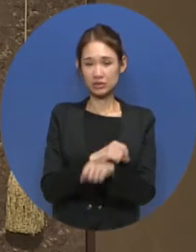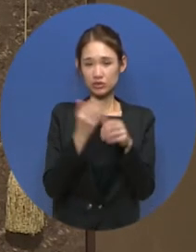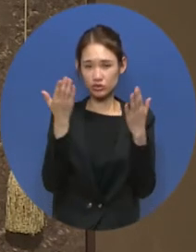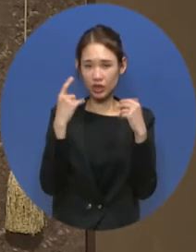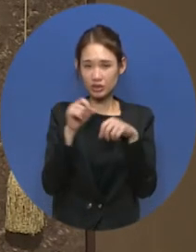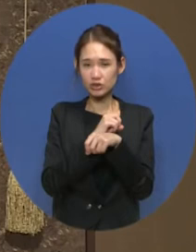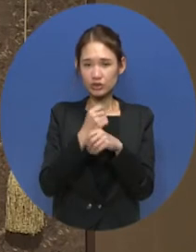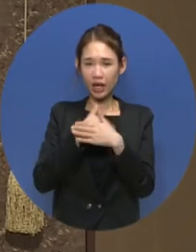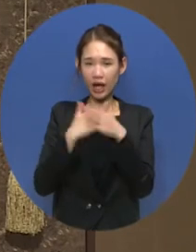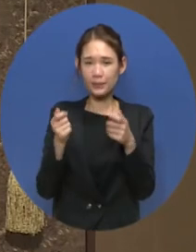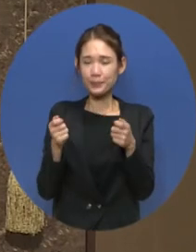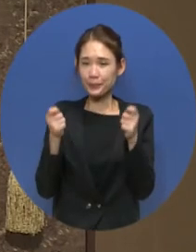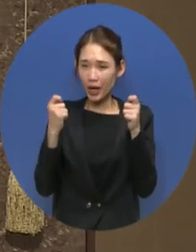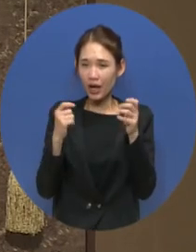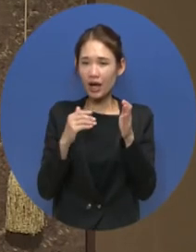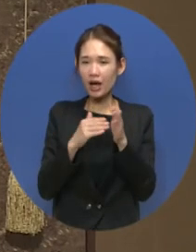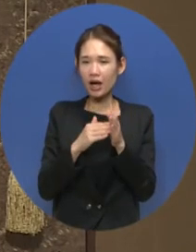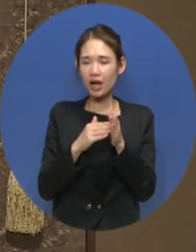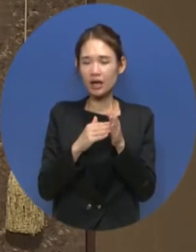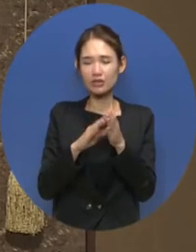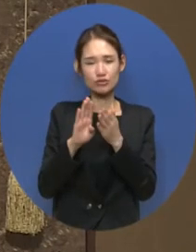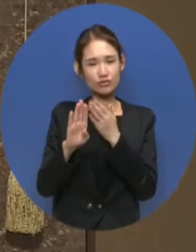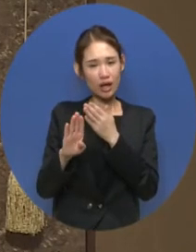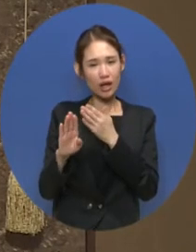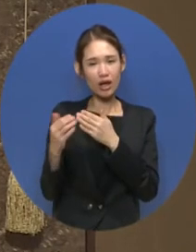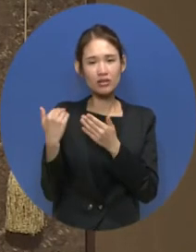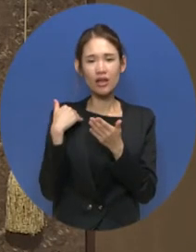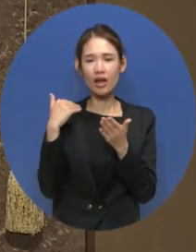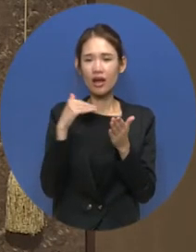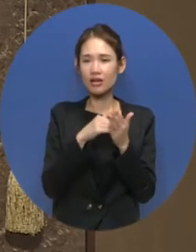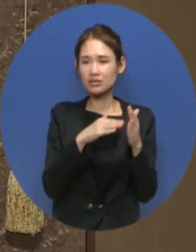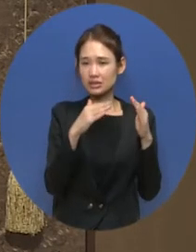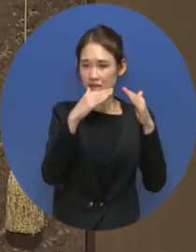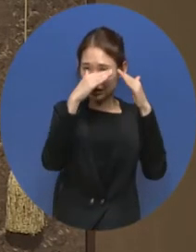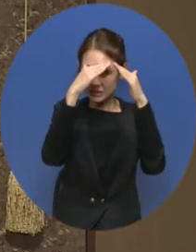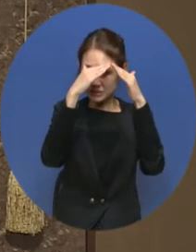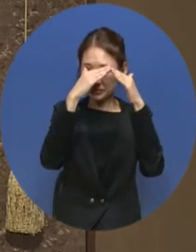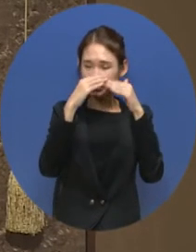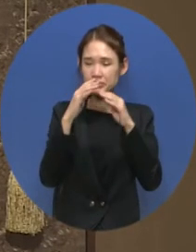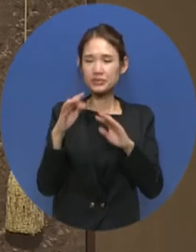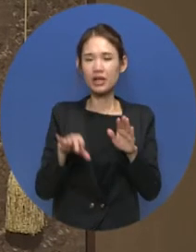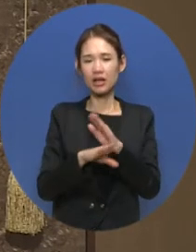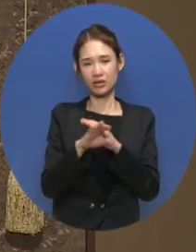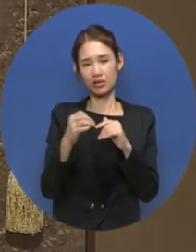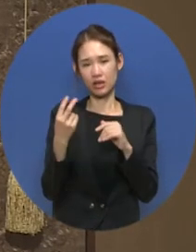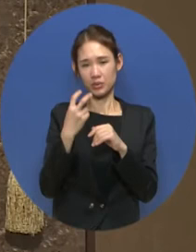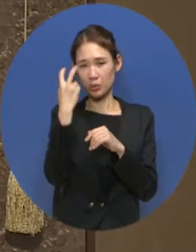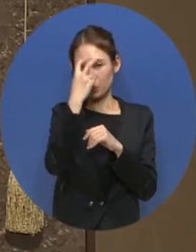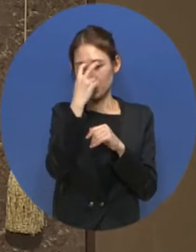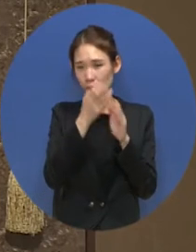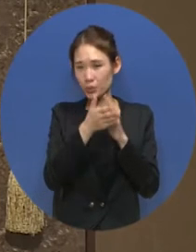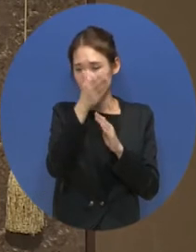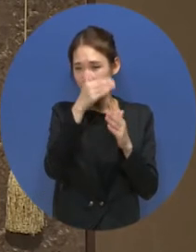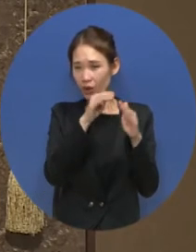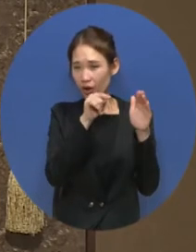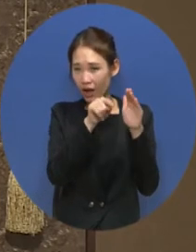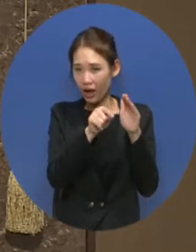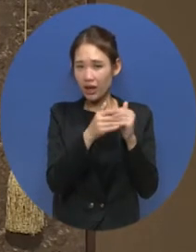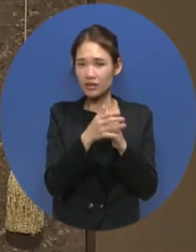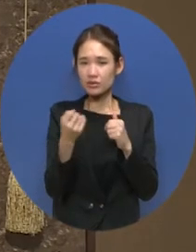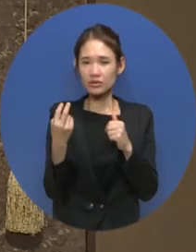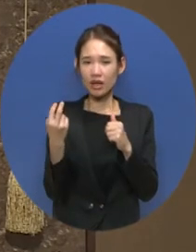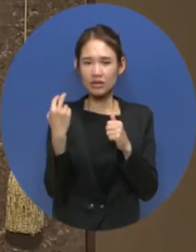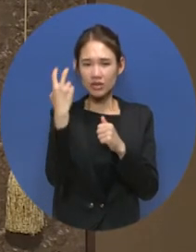특수학교나 특수학급을 졸업을 하면 다시 가정으로 돌아가거나 아니면 이제 보호시설을 이용을 하거나 그래서